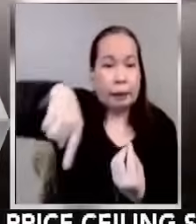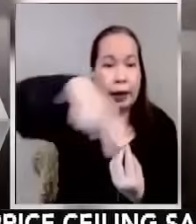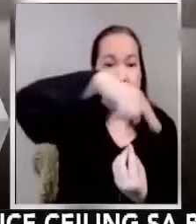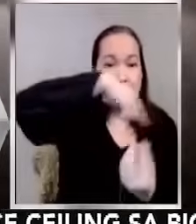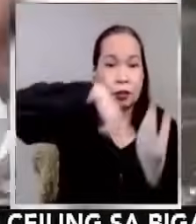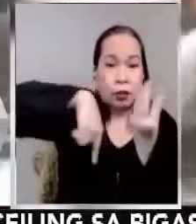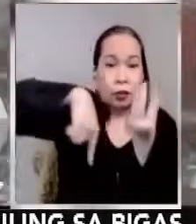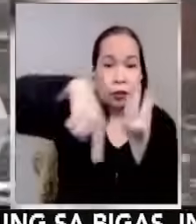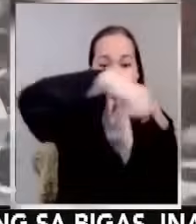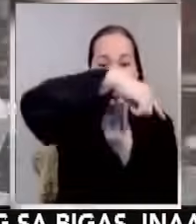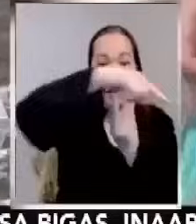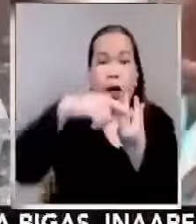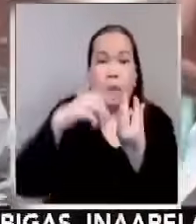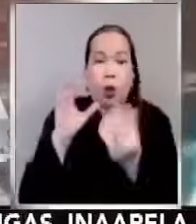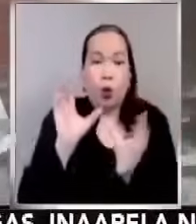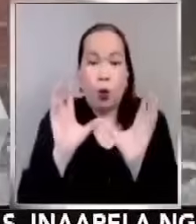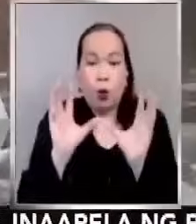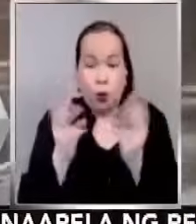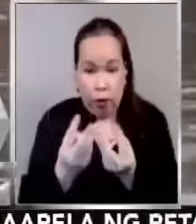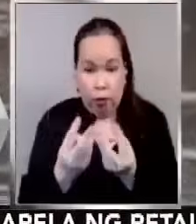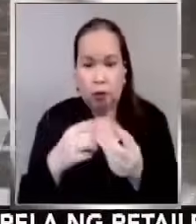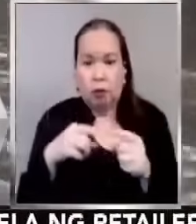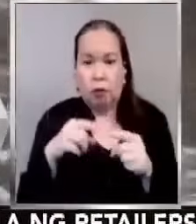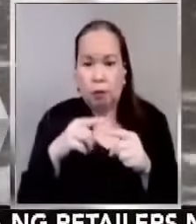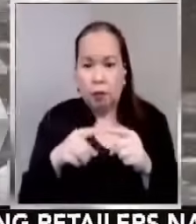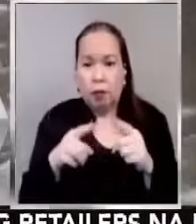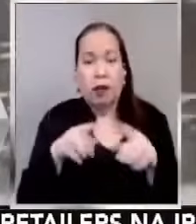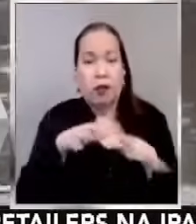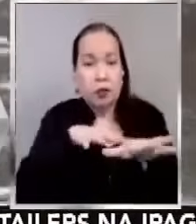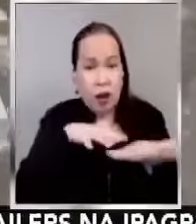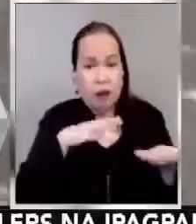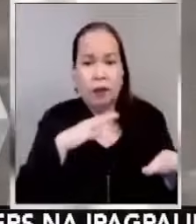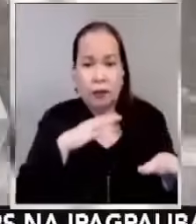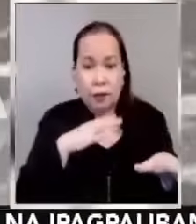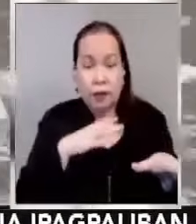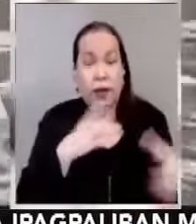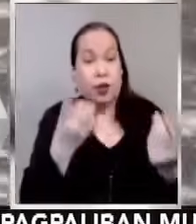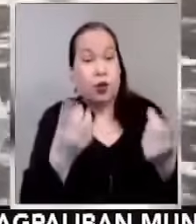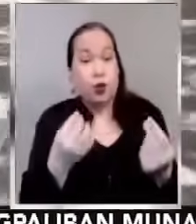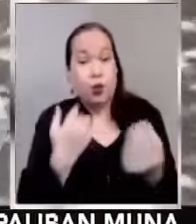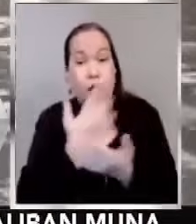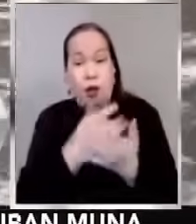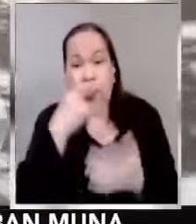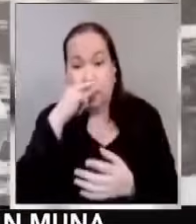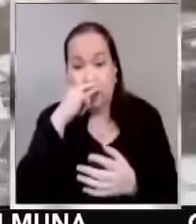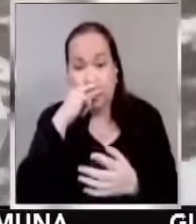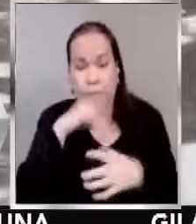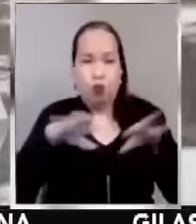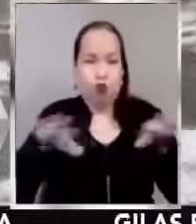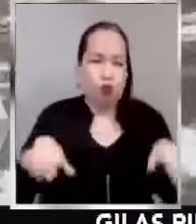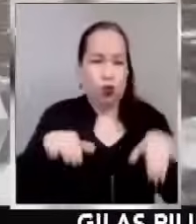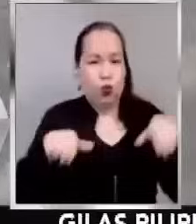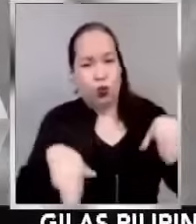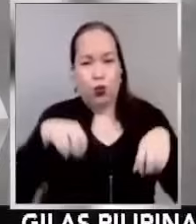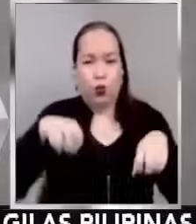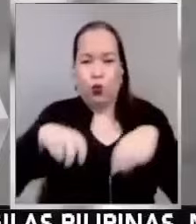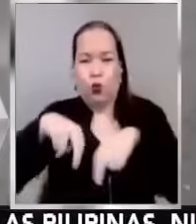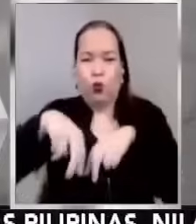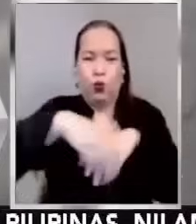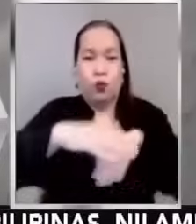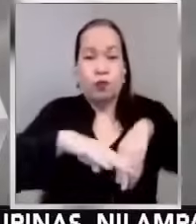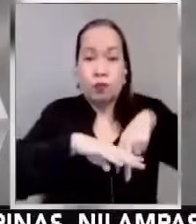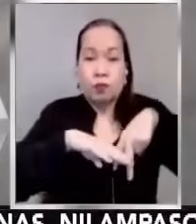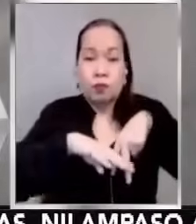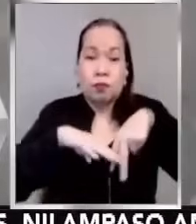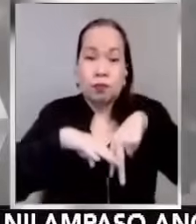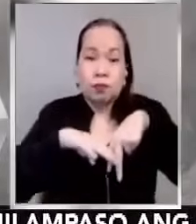ang trapiko. Sinamantala naman ng ilang kabataan ang paglangoy sa hanggang gutter na baha sa Caliraya Street sa Barangay Tatalon. Di